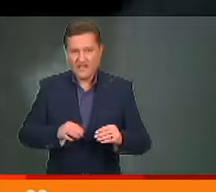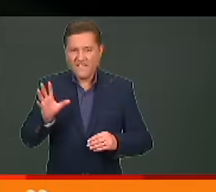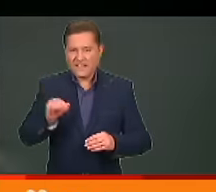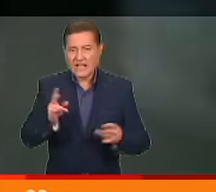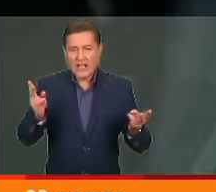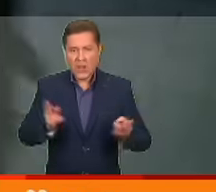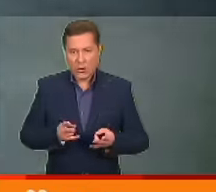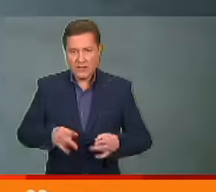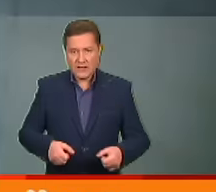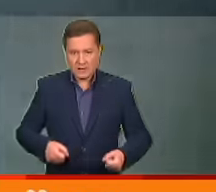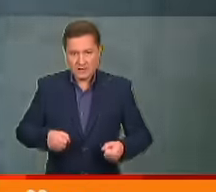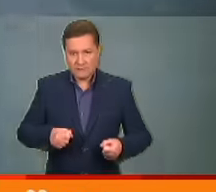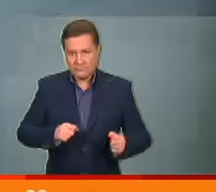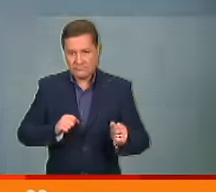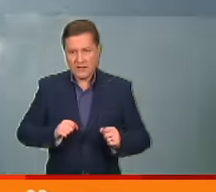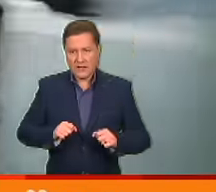необхідне.